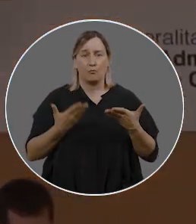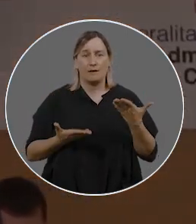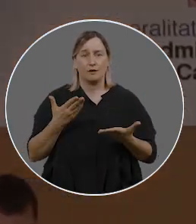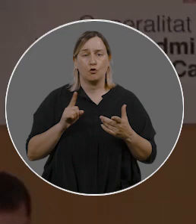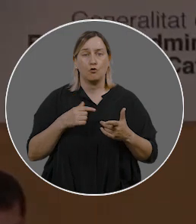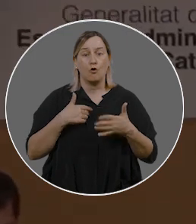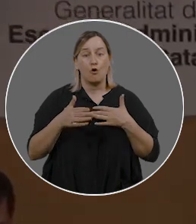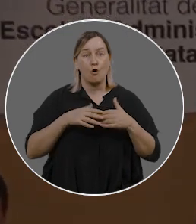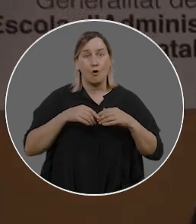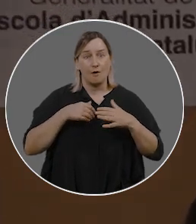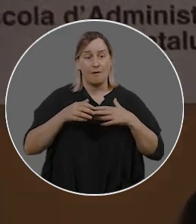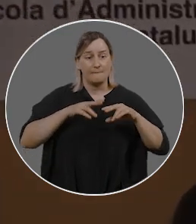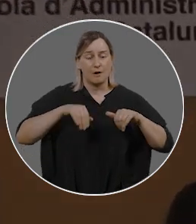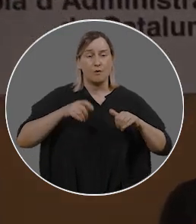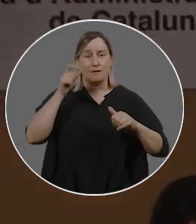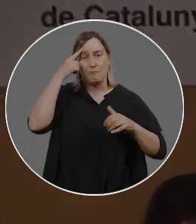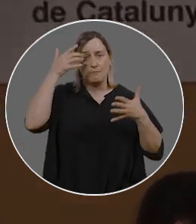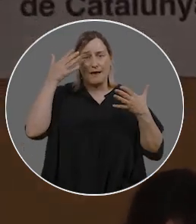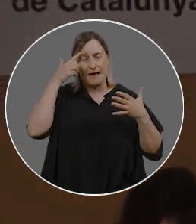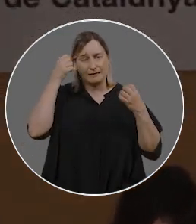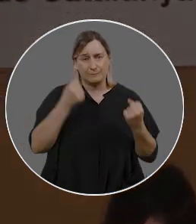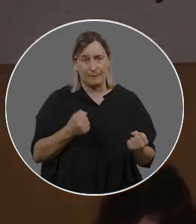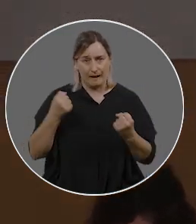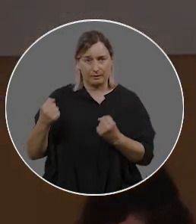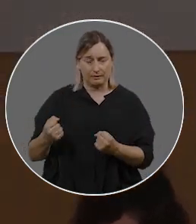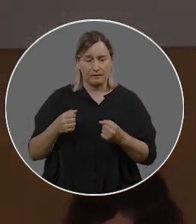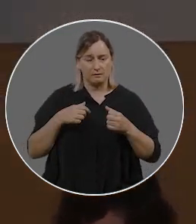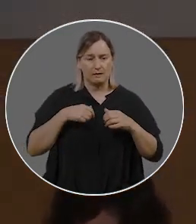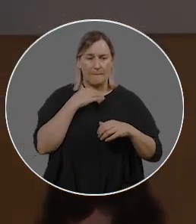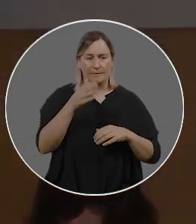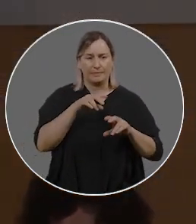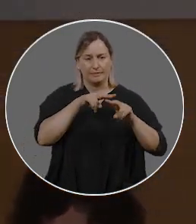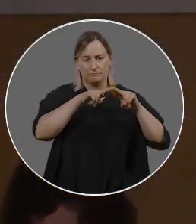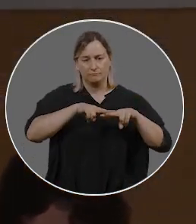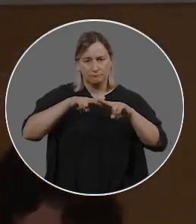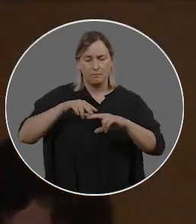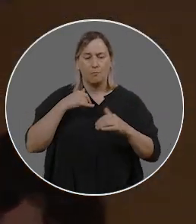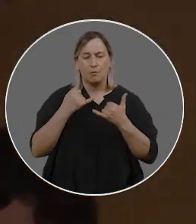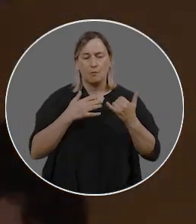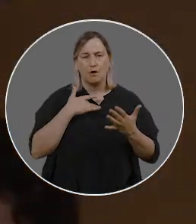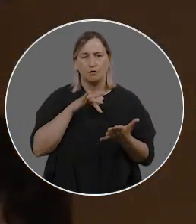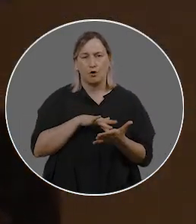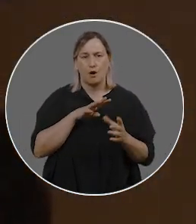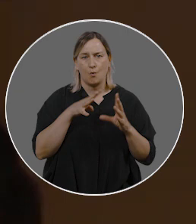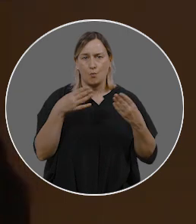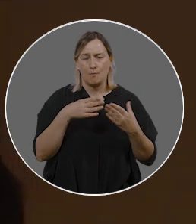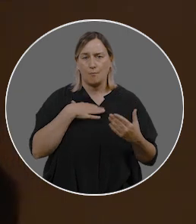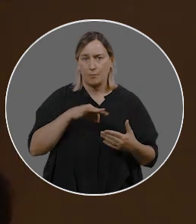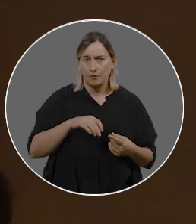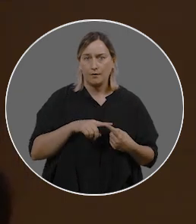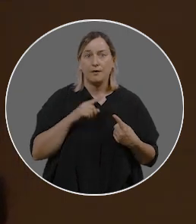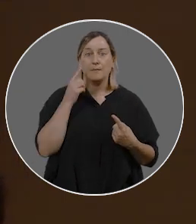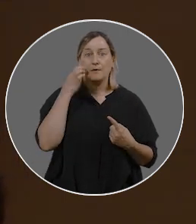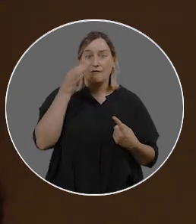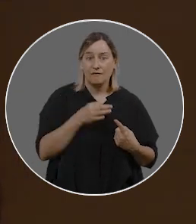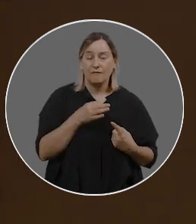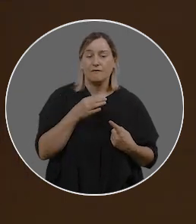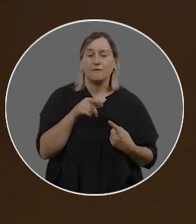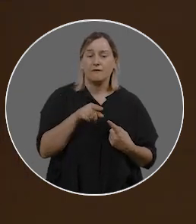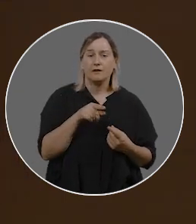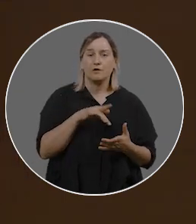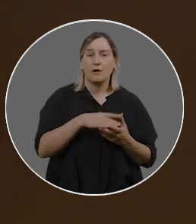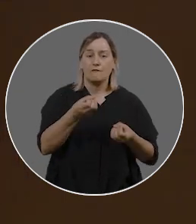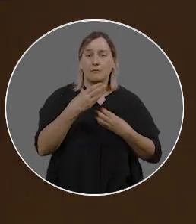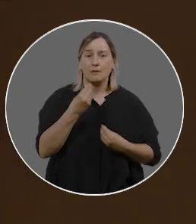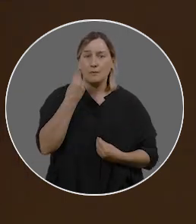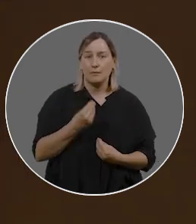fer-les manuals per un expert que sap comprendre quins són els problemes que pot haver una web, però el que et dona realment la